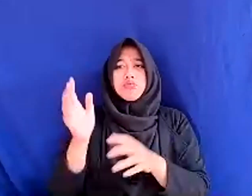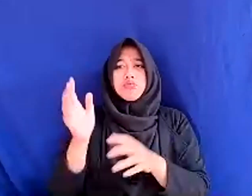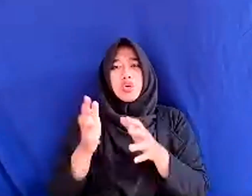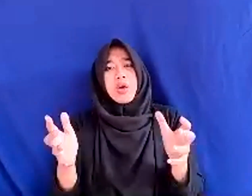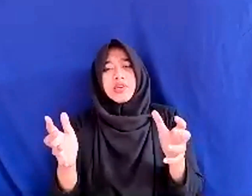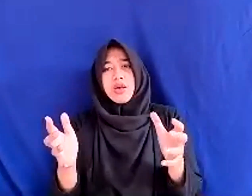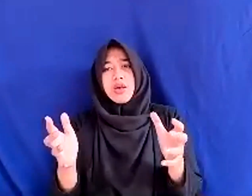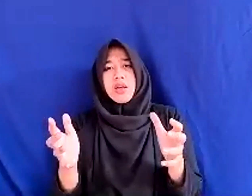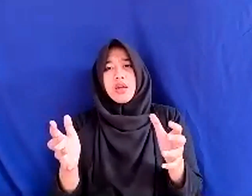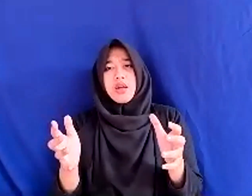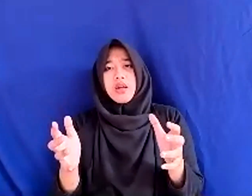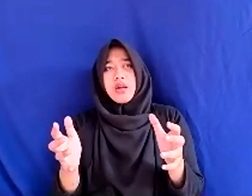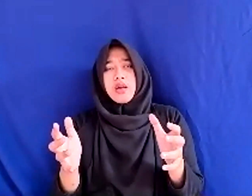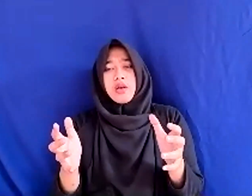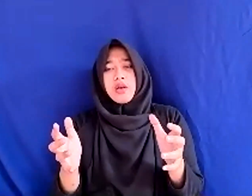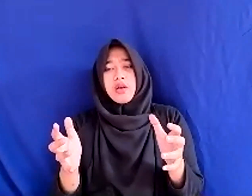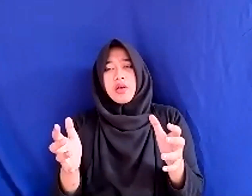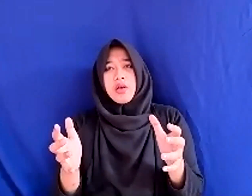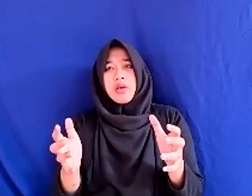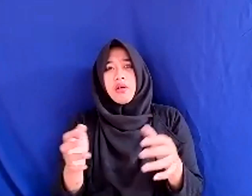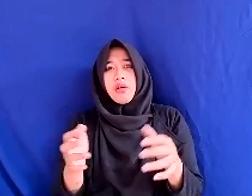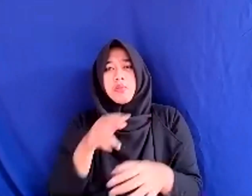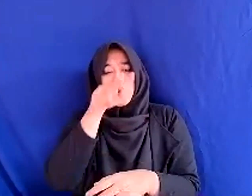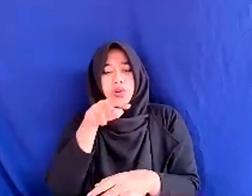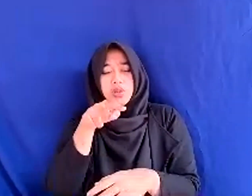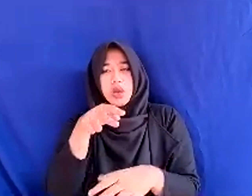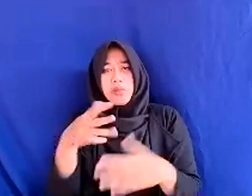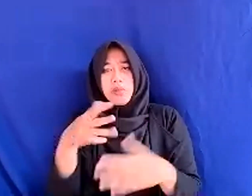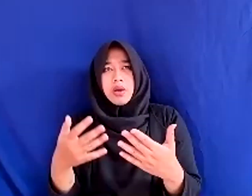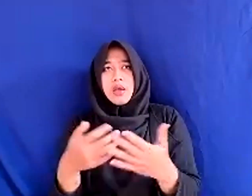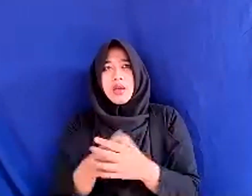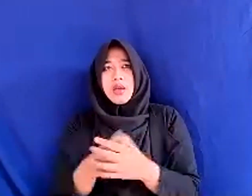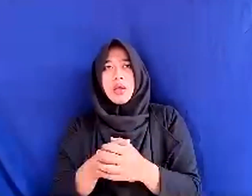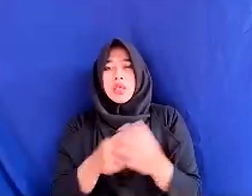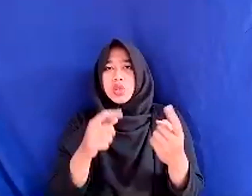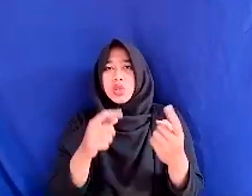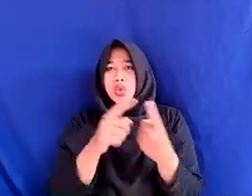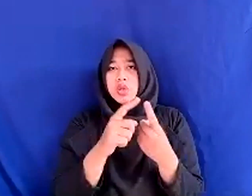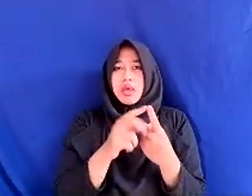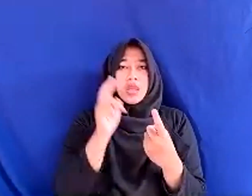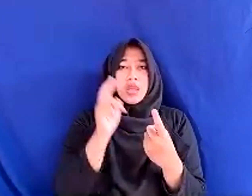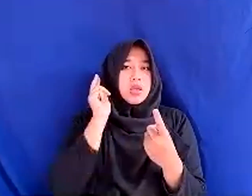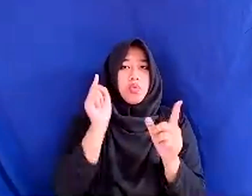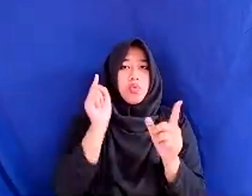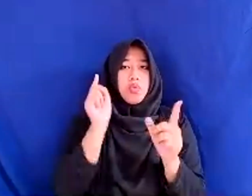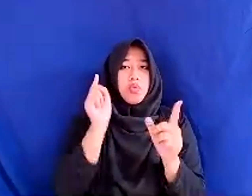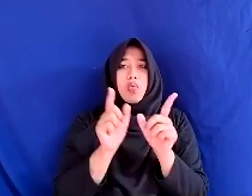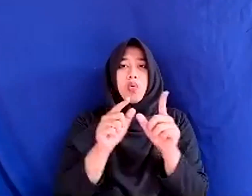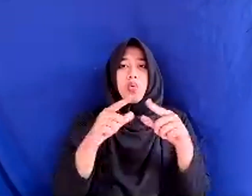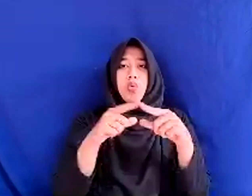banyak menyoroti atau banyak, terutama ibu Wasingatu ini dalam hal